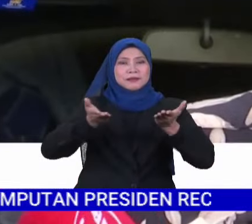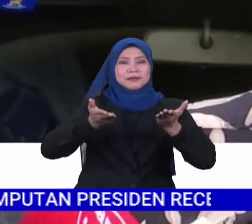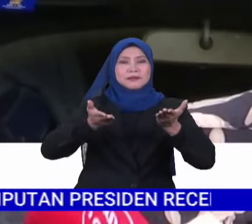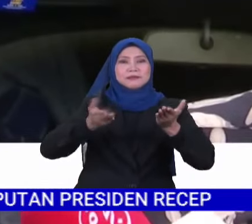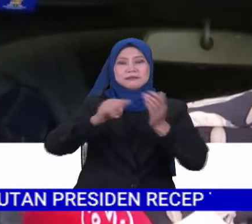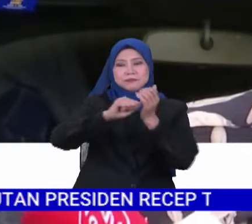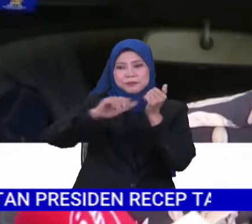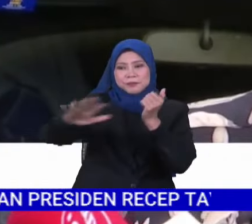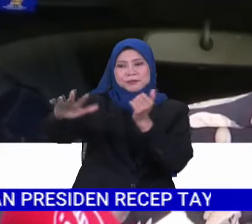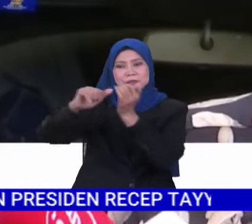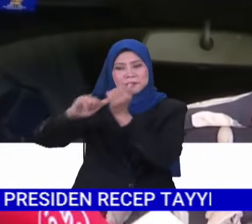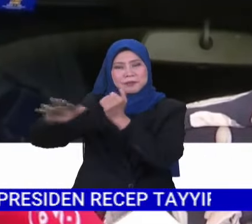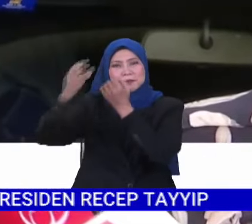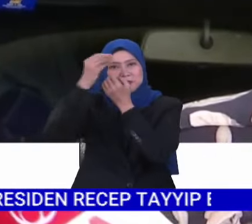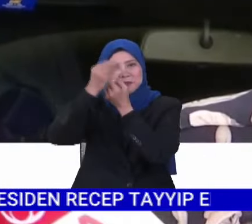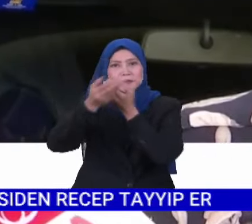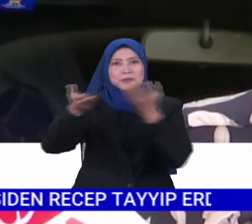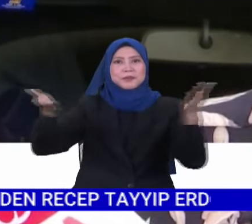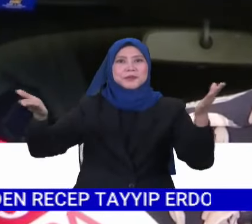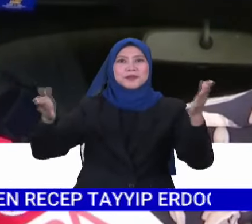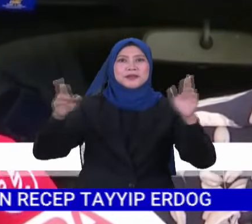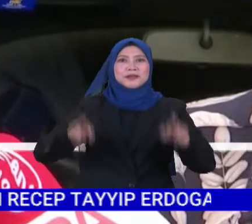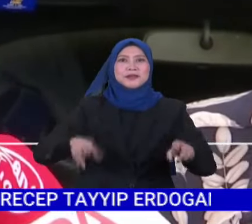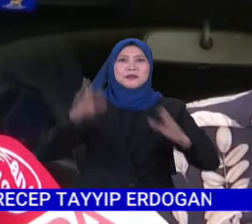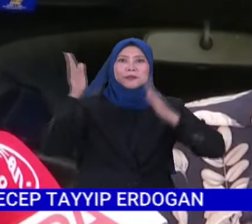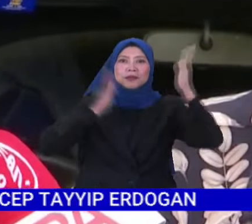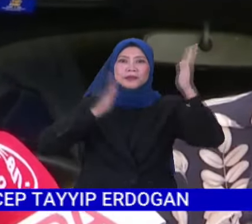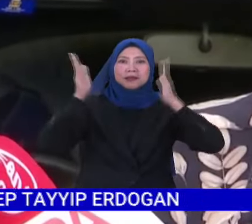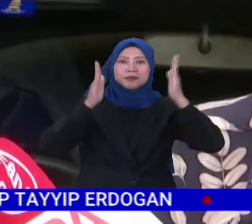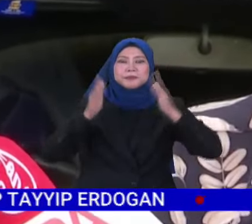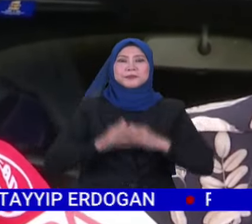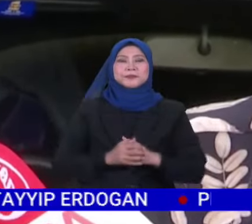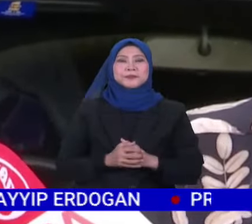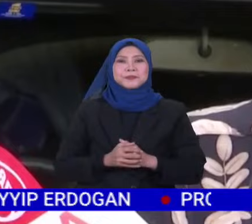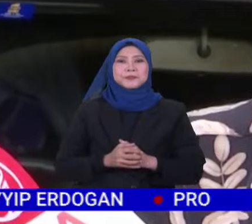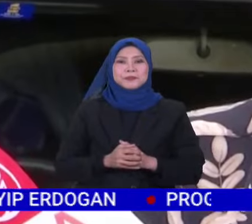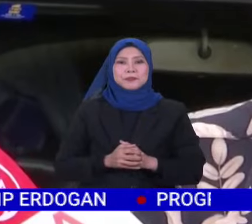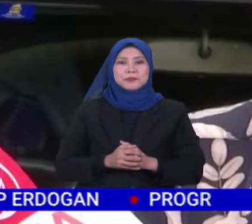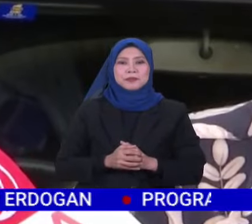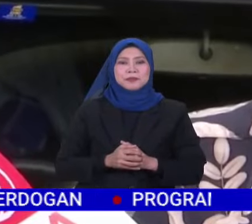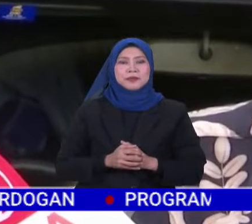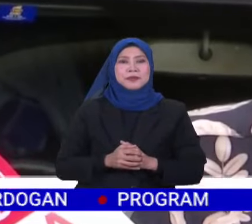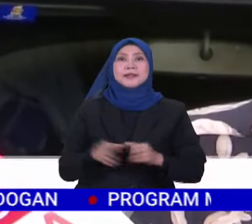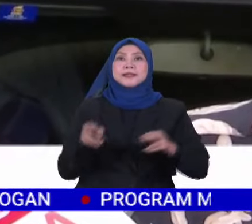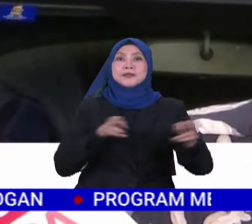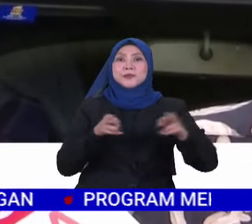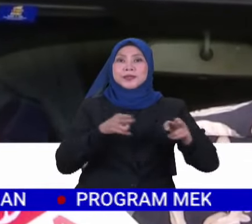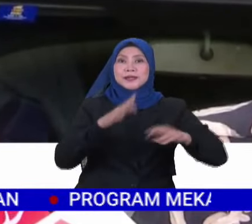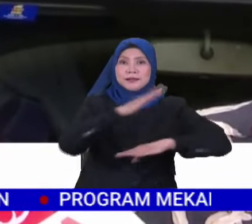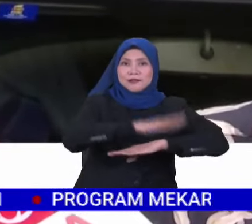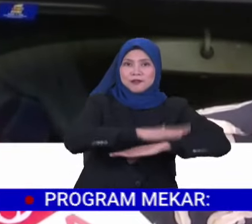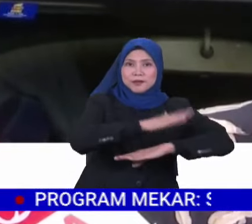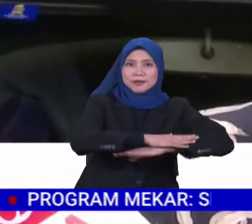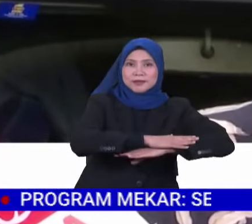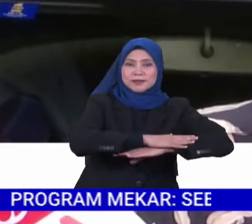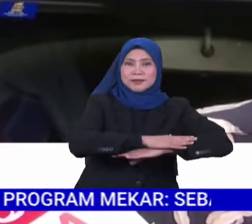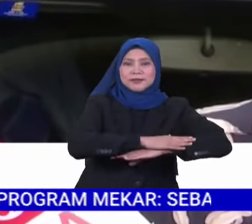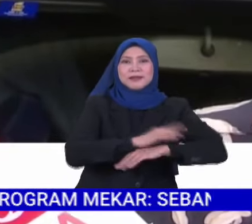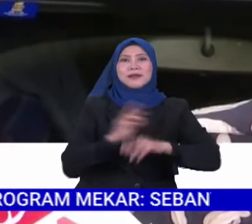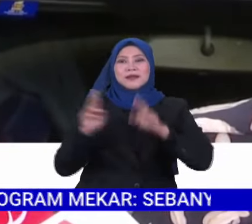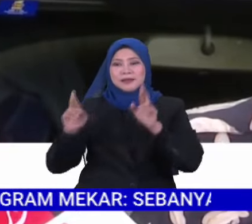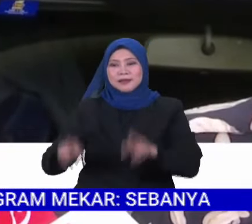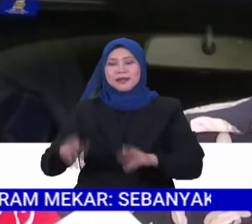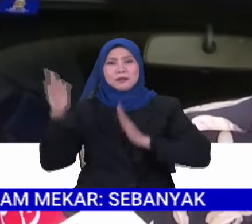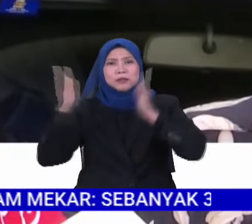mau mawar kan kepada seluruh rakyat Malaysia bahwa kita di disamping berurusan di counte Hai daya